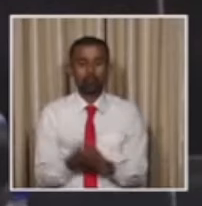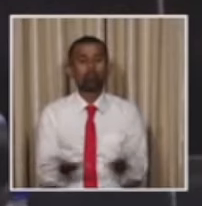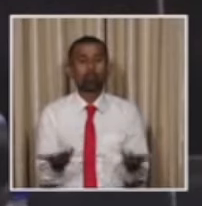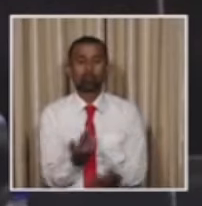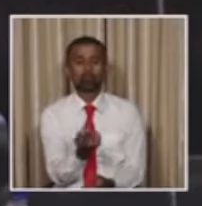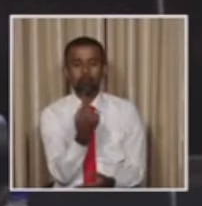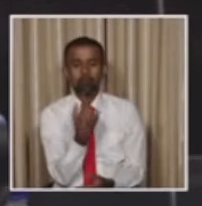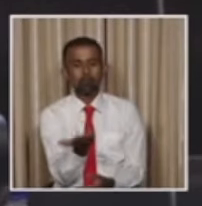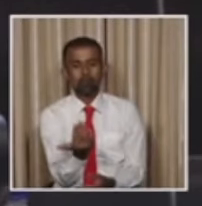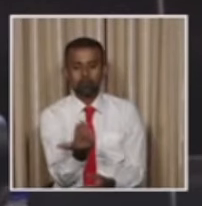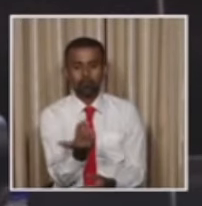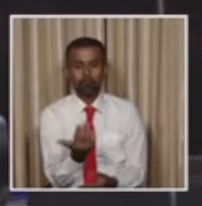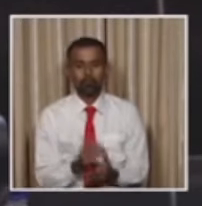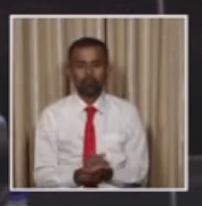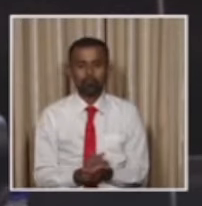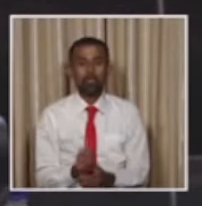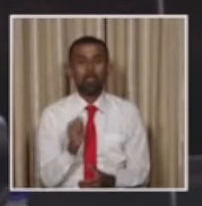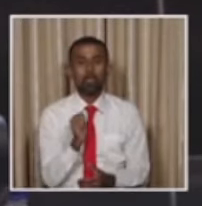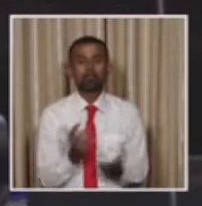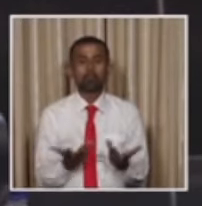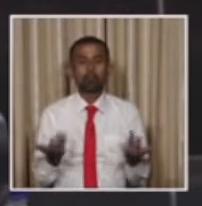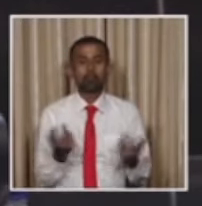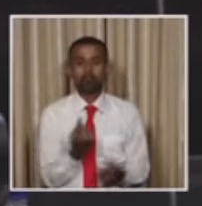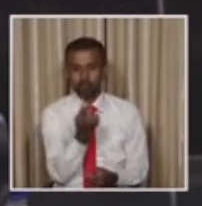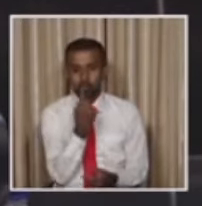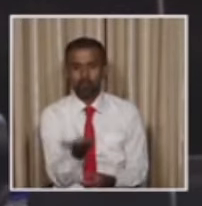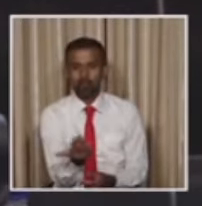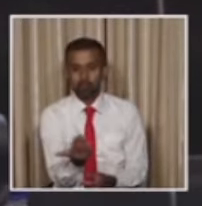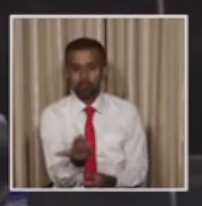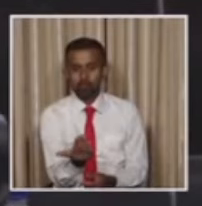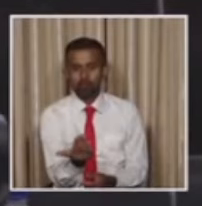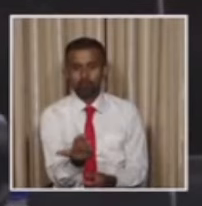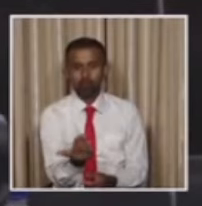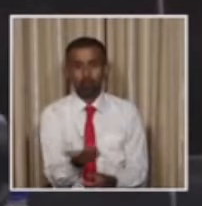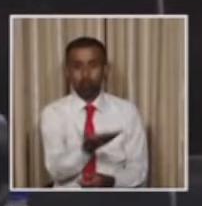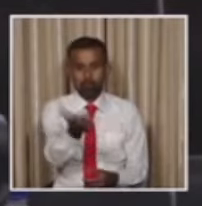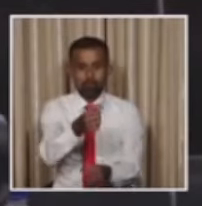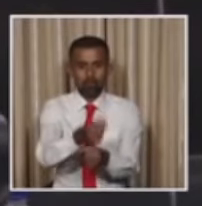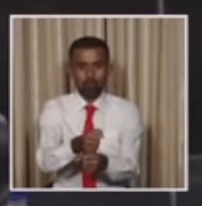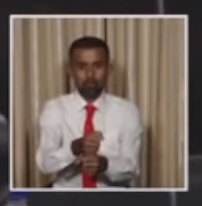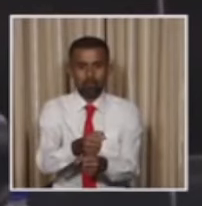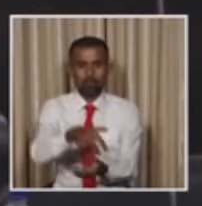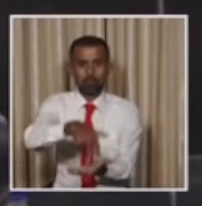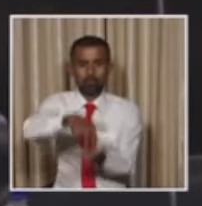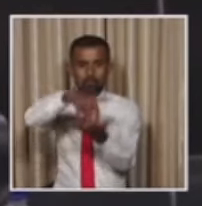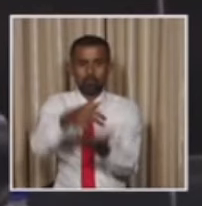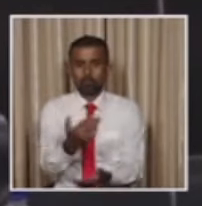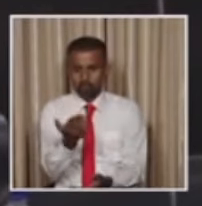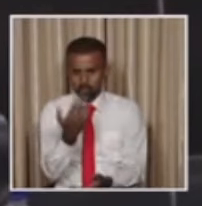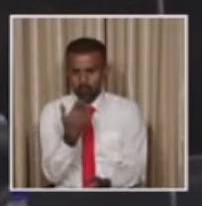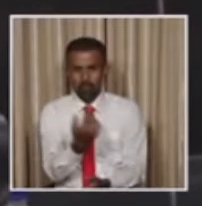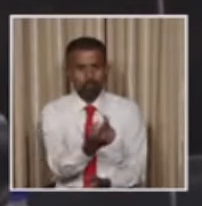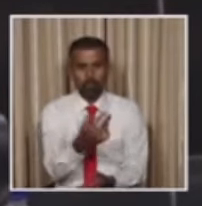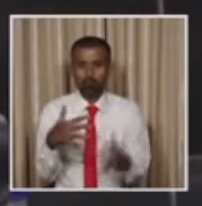කියන්න? ඇයි මේක කරන්න බැරි කියන්න? ඔය ආණ්ඩුවේ කවුරු හරි නැගිටලා කියන්න, විජයදාස